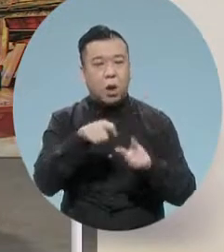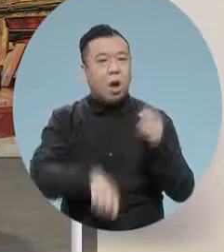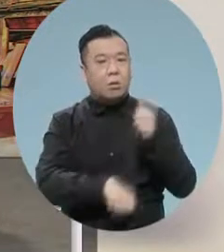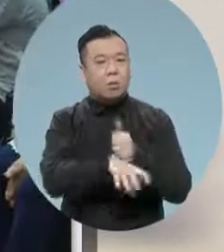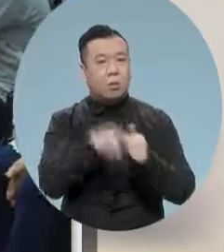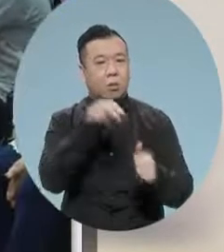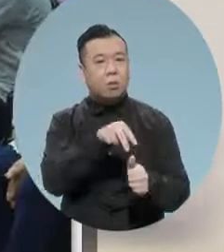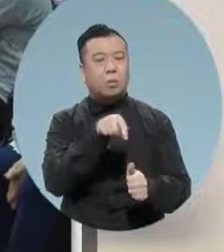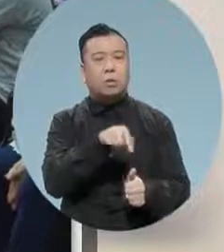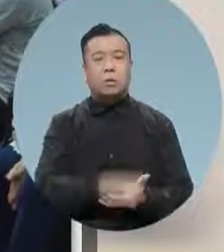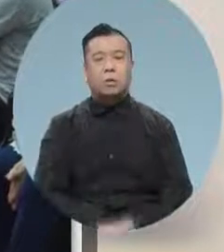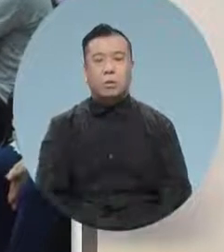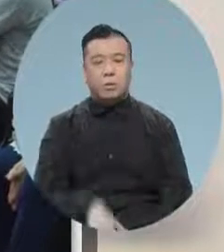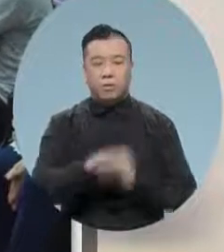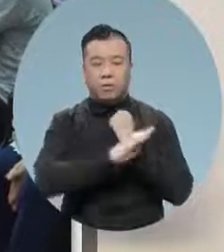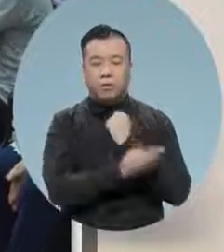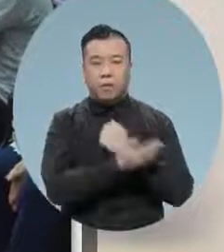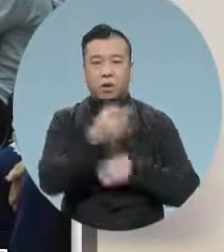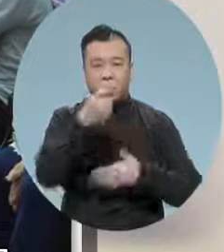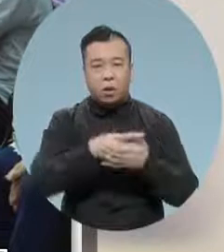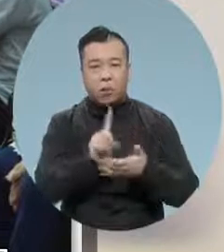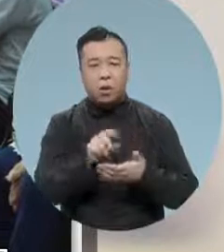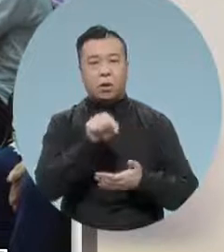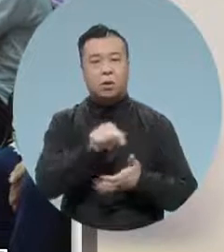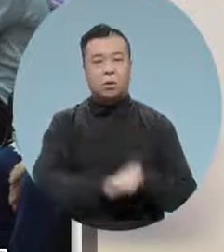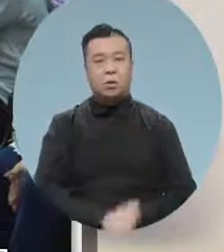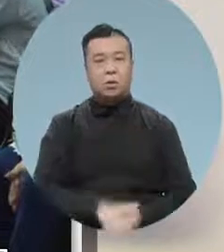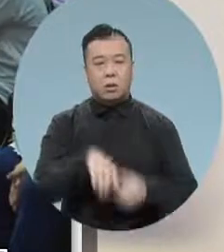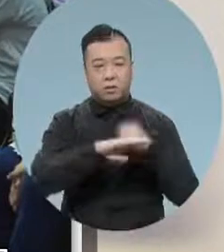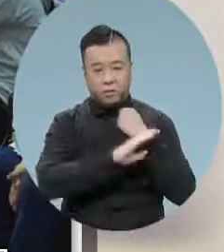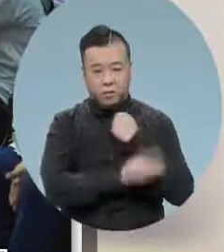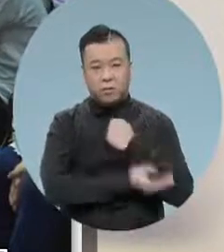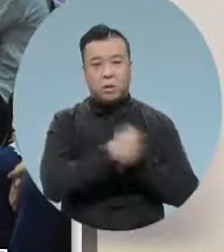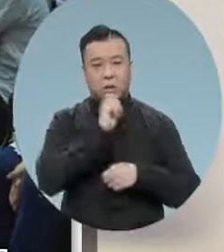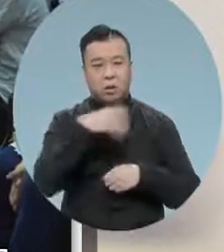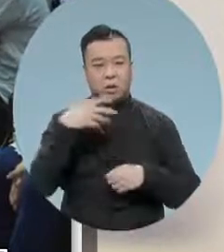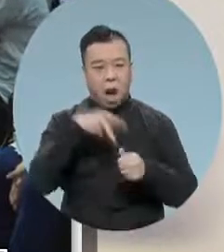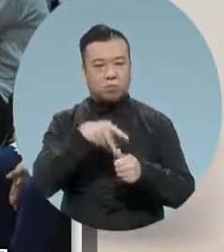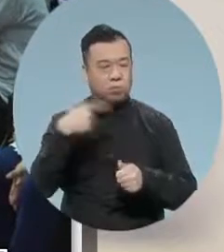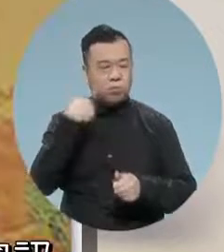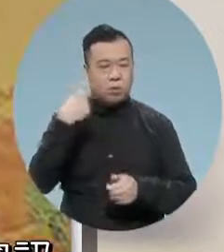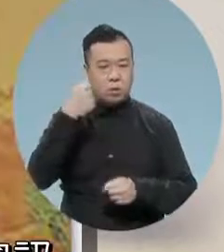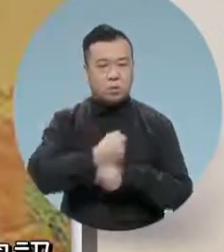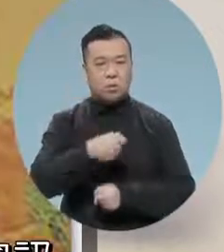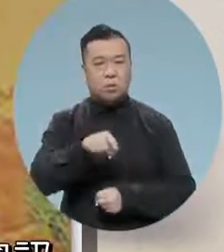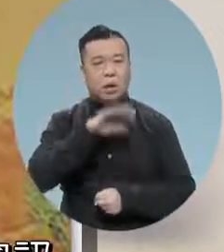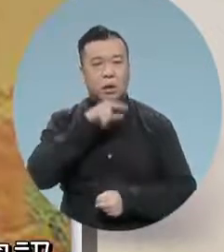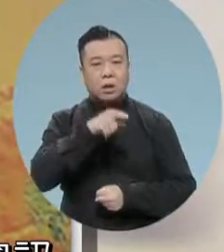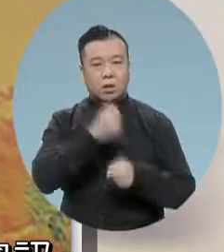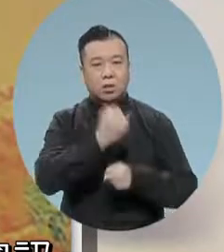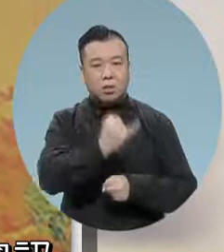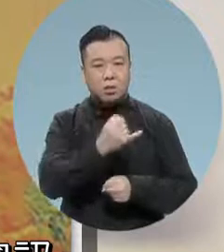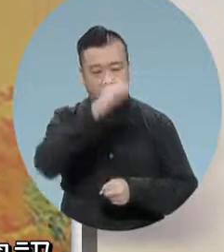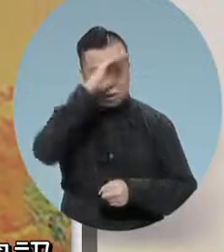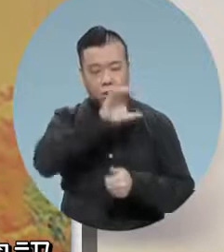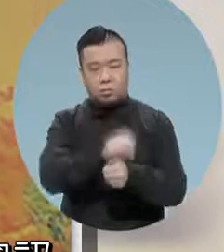本的管理單位。為什麼有法律呢？法律是什麼呢？其實法律因為它有一個強制執行力，你如果做錯事會被